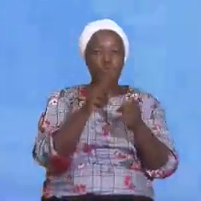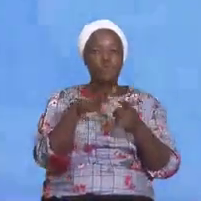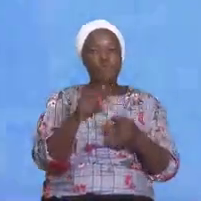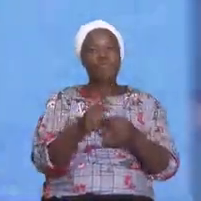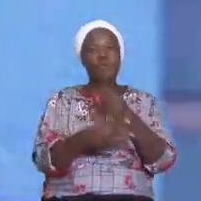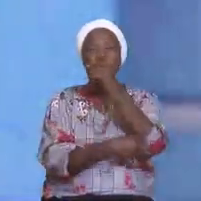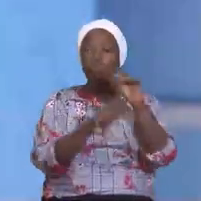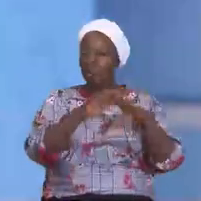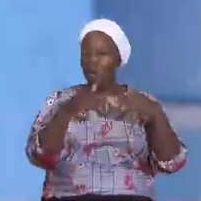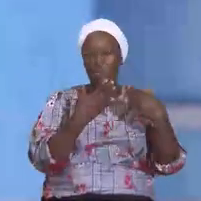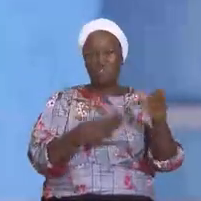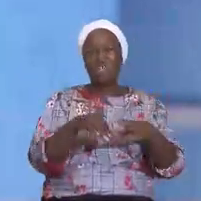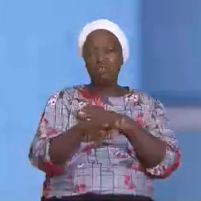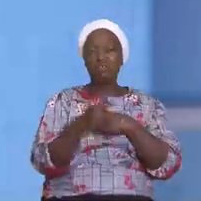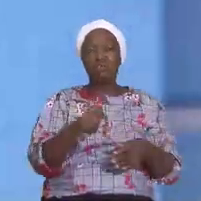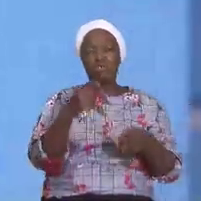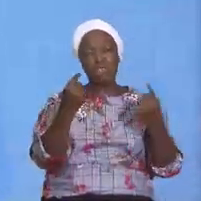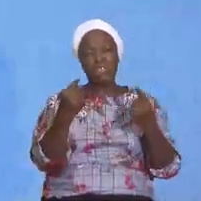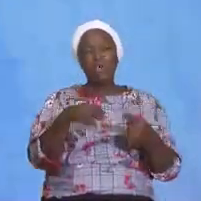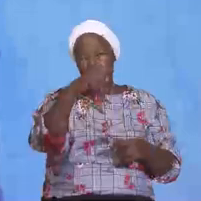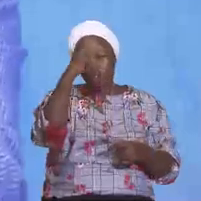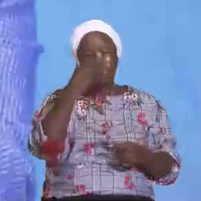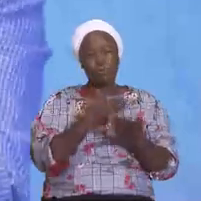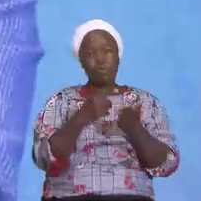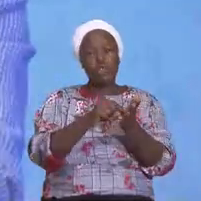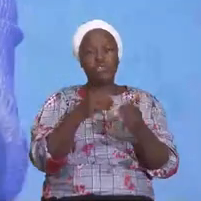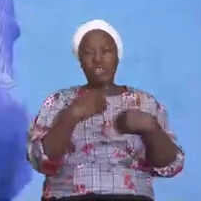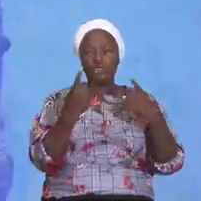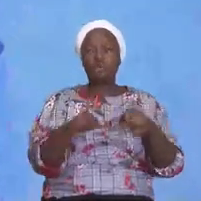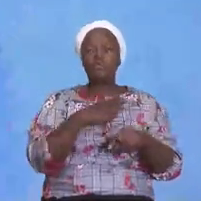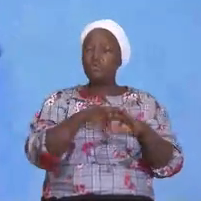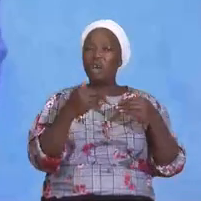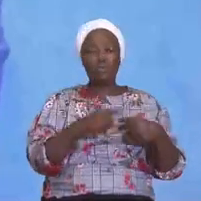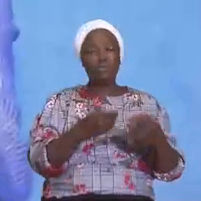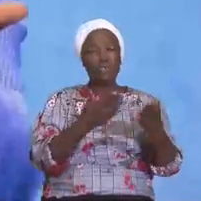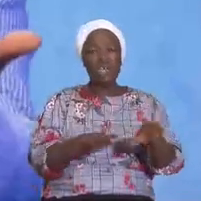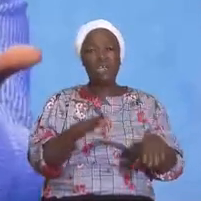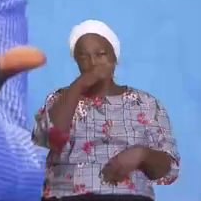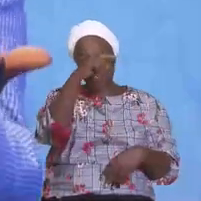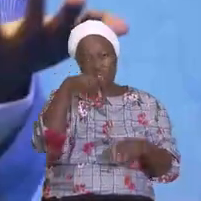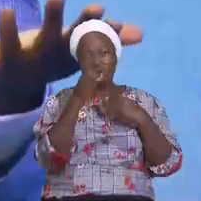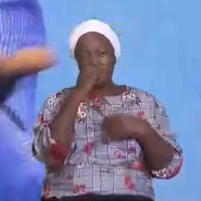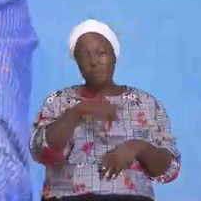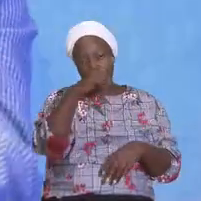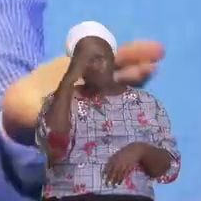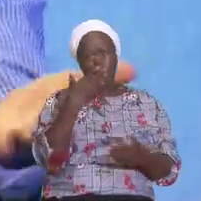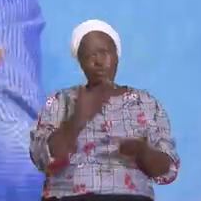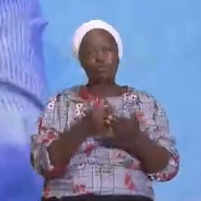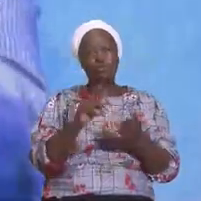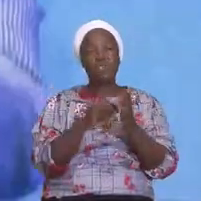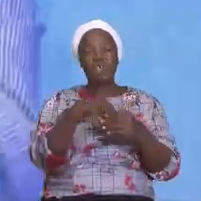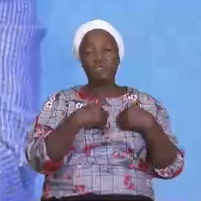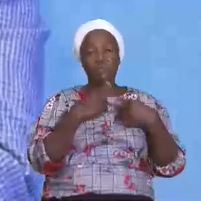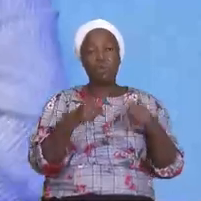pour annoncer l'évangile aux pauvres, la bonne nouvelle. Tu ne dois pas mourir dans ta vie pécheresse. Tu ne dois pas